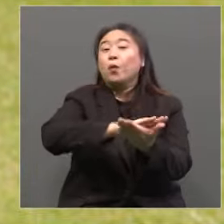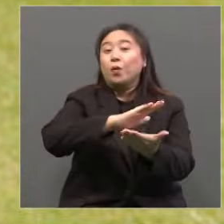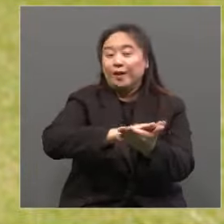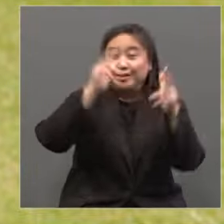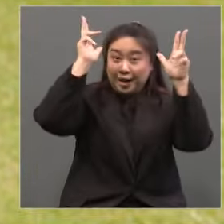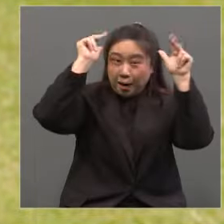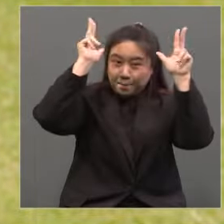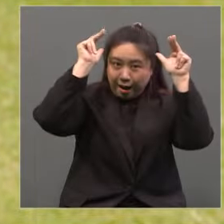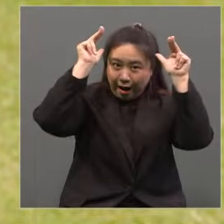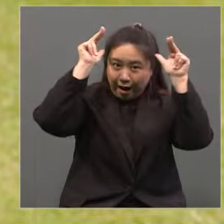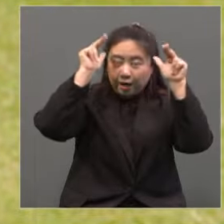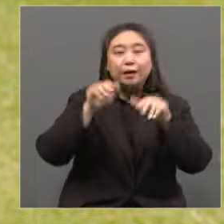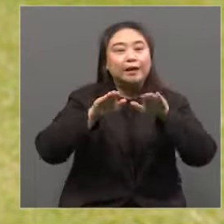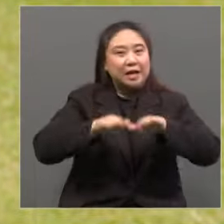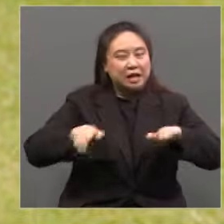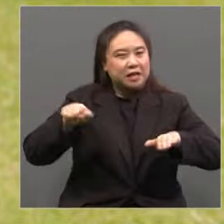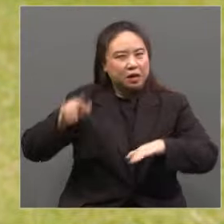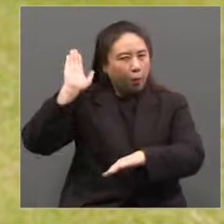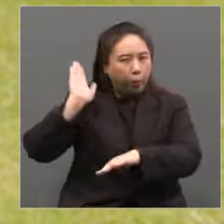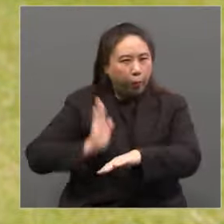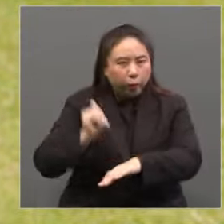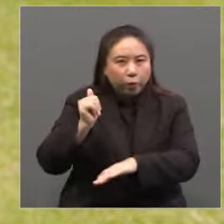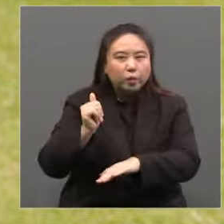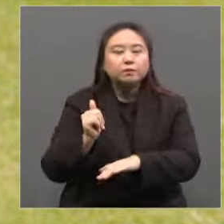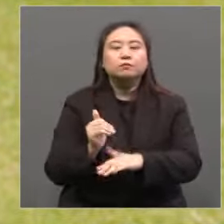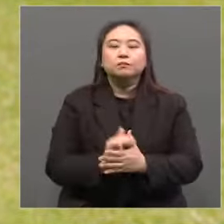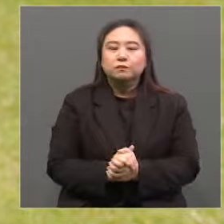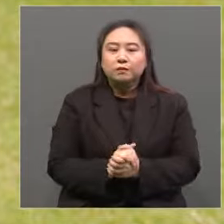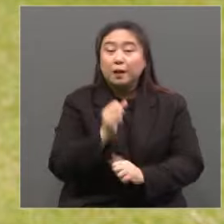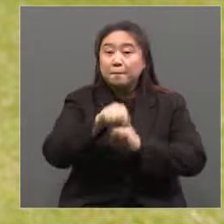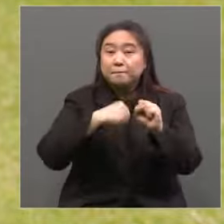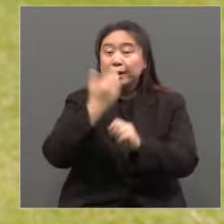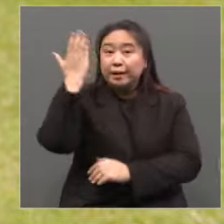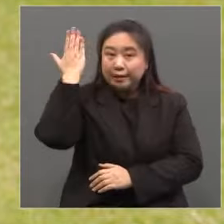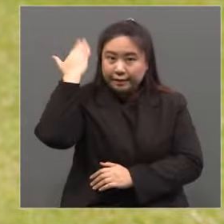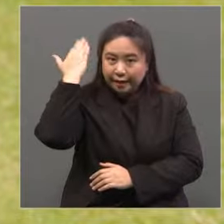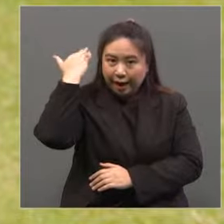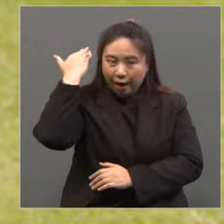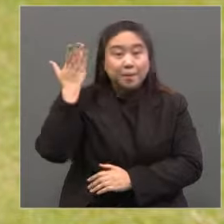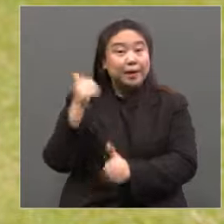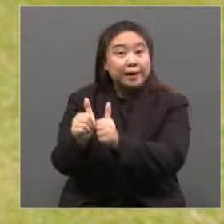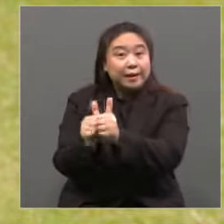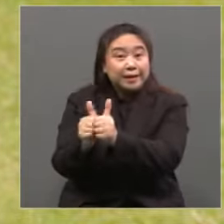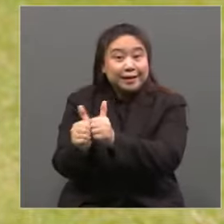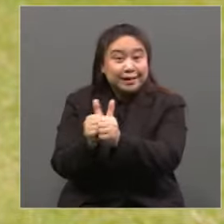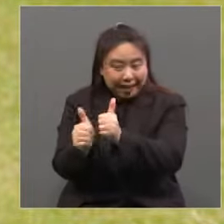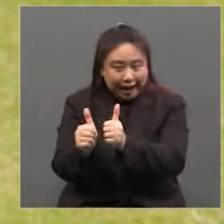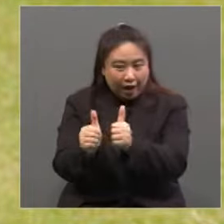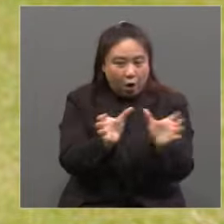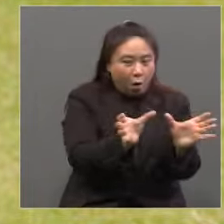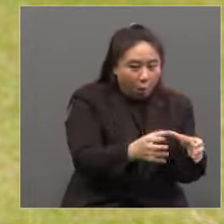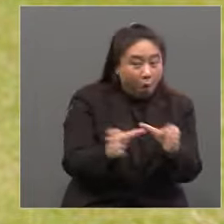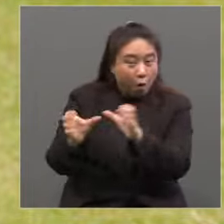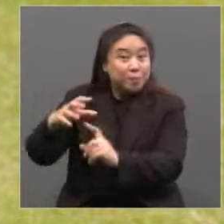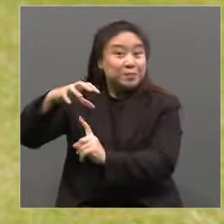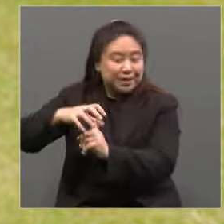นะคะซึ่งน้องๆที่นี่ต้องบอกว่าเก่งมากๆเลยจริงๆค่ะโดยเมื่อปีที่ผ่านมานะคะได้ไปคว้าแชมป์การแบทเทิลวงโยธวาทิตที่พัทย